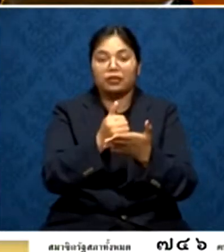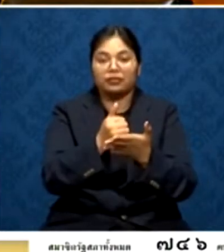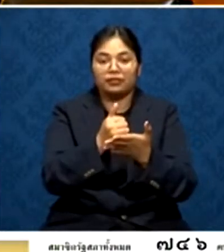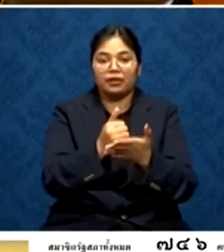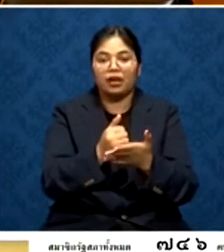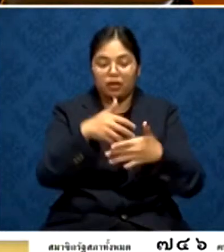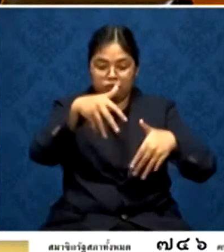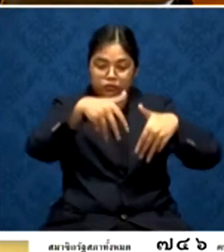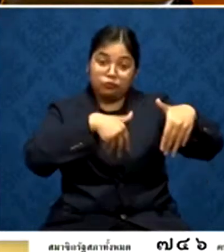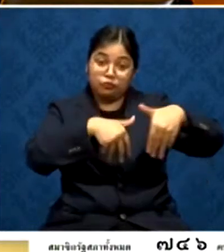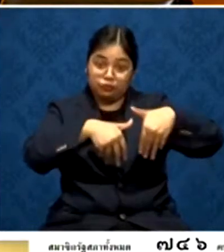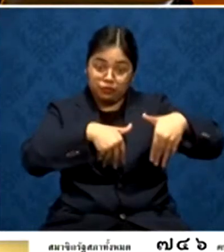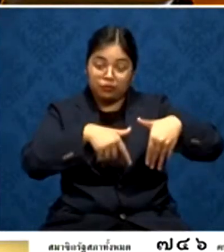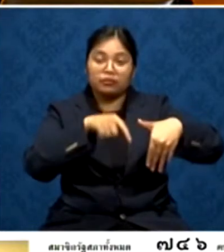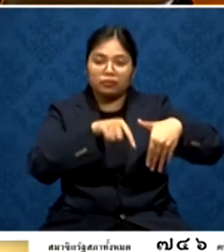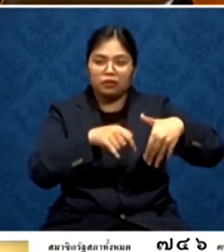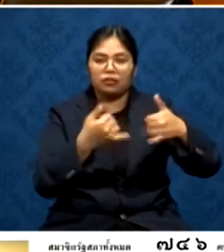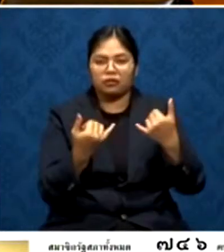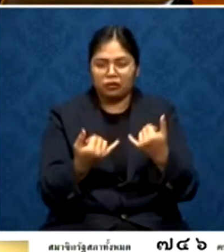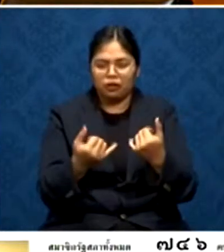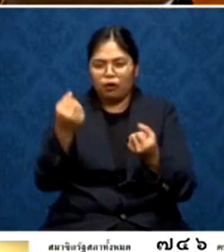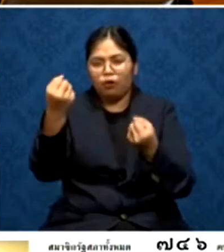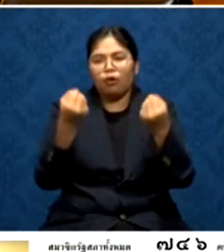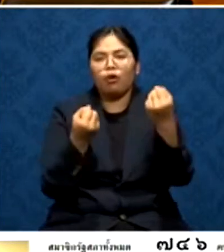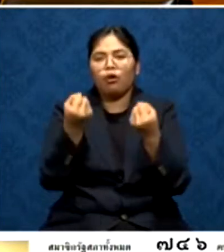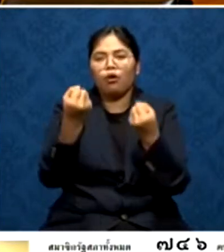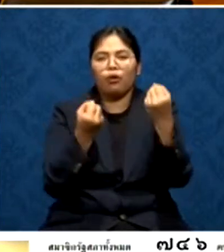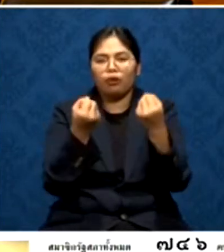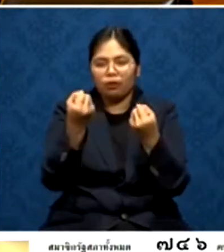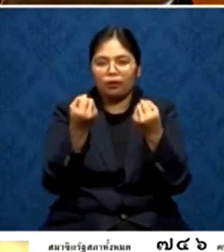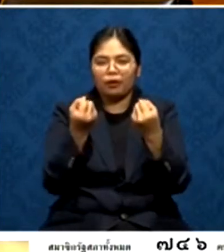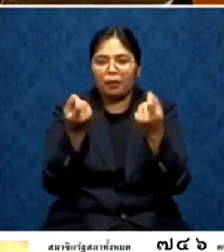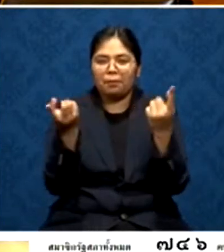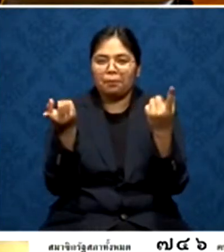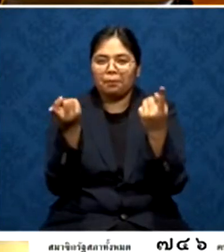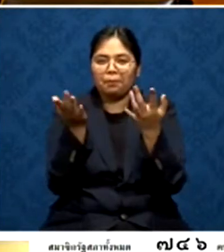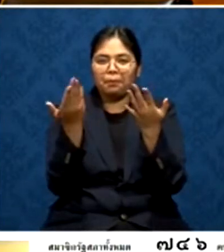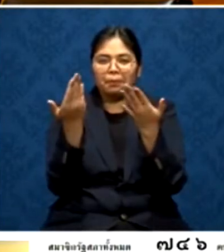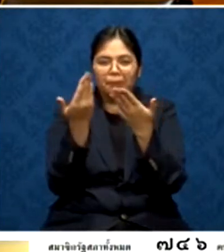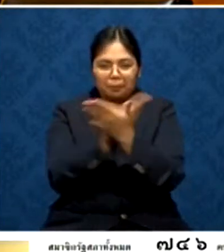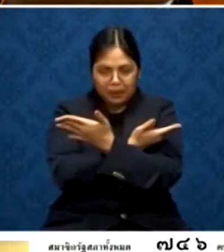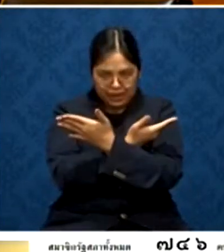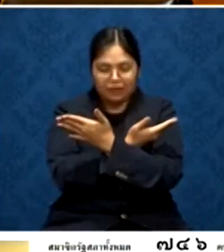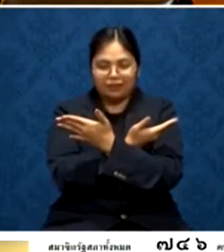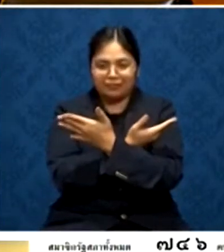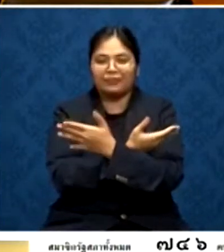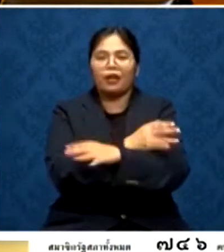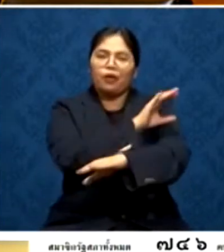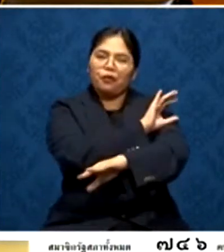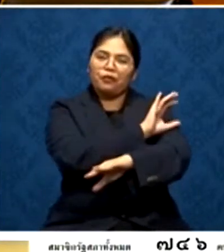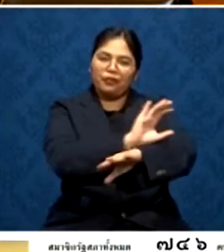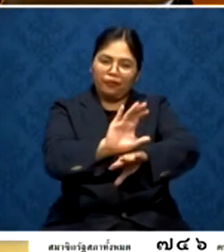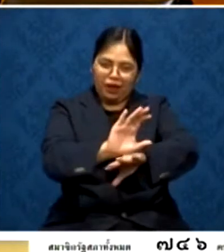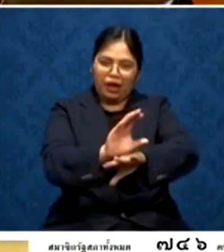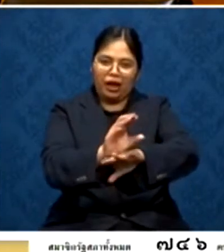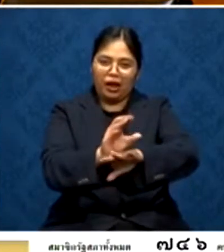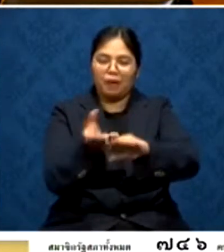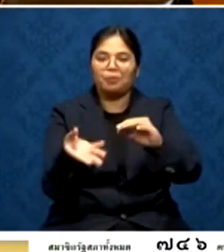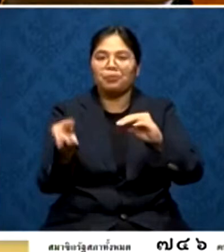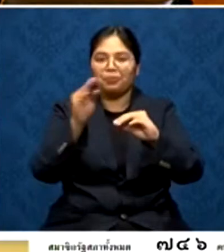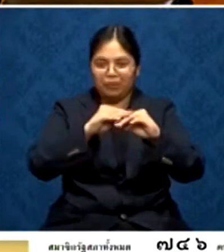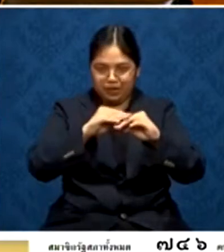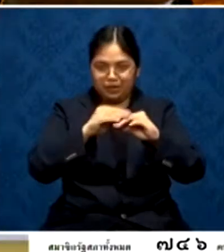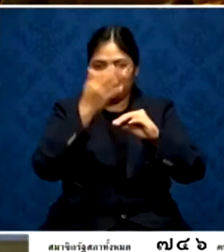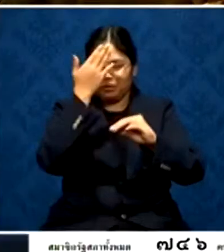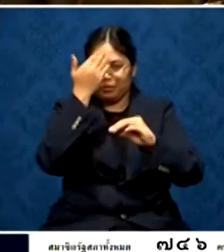ที่ปัจจุบันใช้รถยนต์ส่วนบุคคลหันมาใช้ระบบขนส่งมวลชนรถไฟฟ้ามากขึ้นเพื่อเป็น